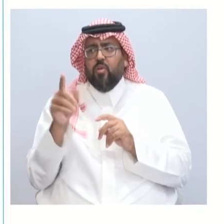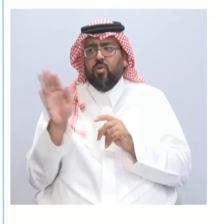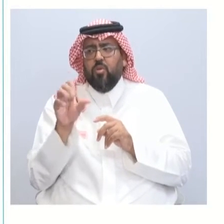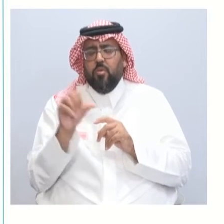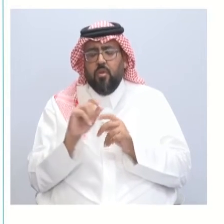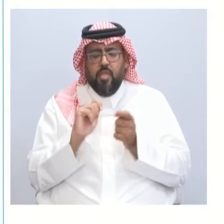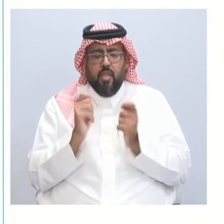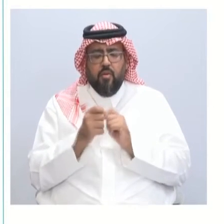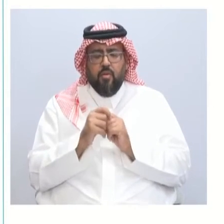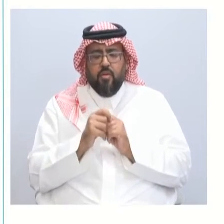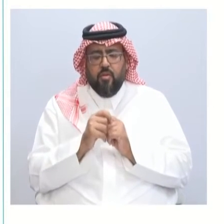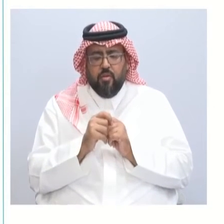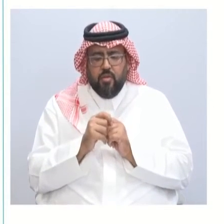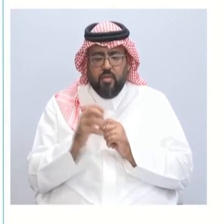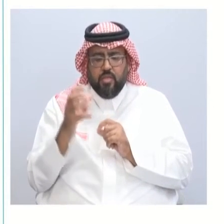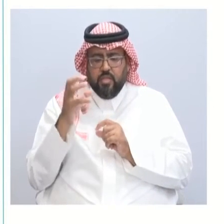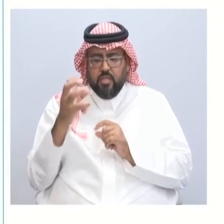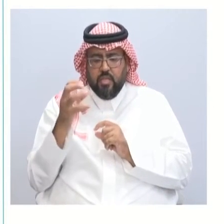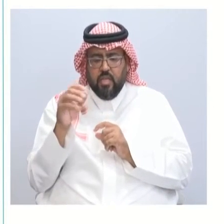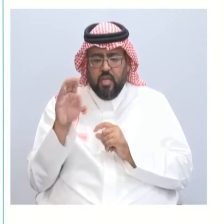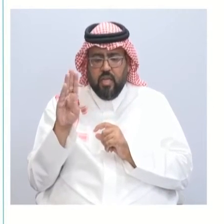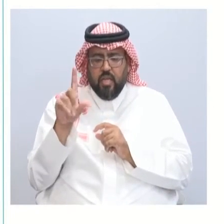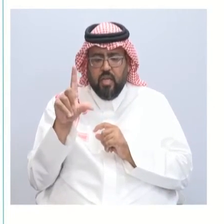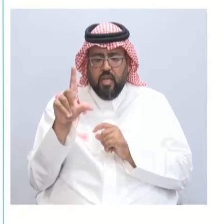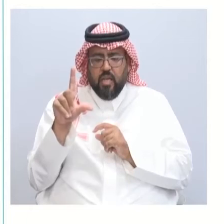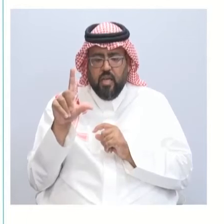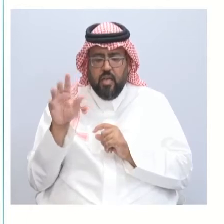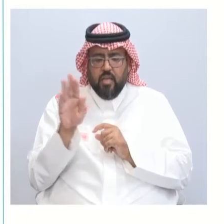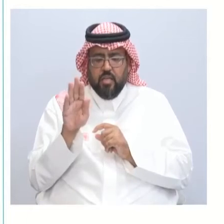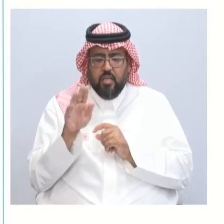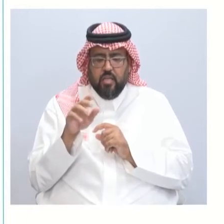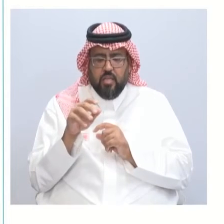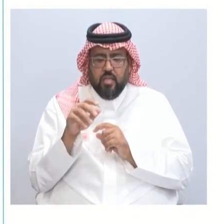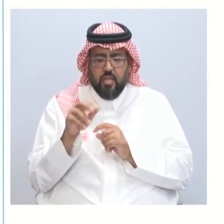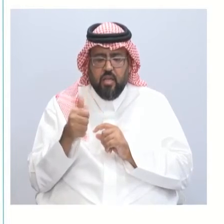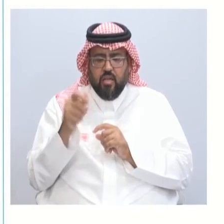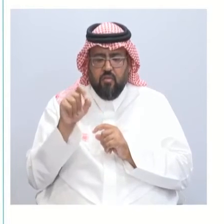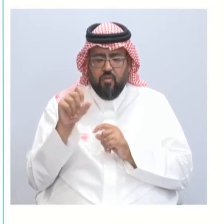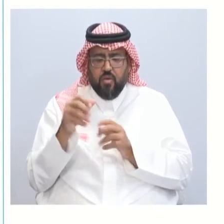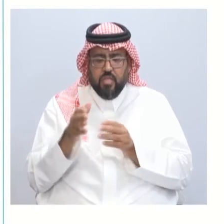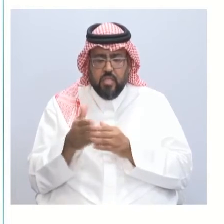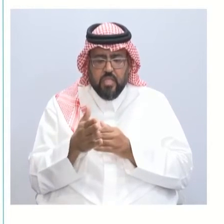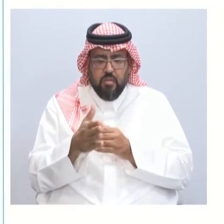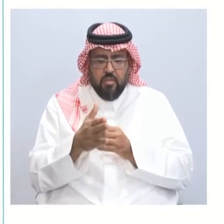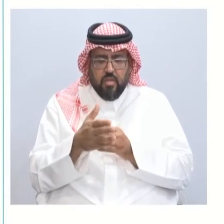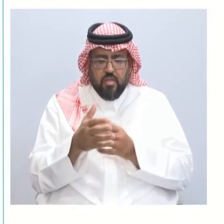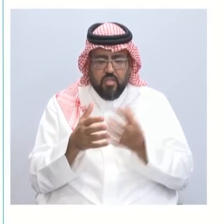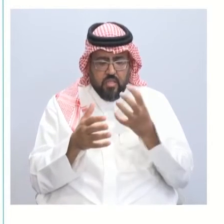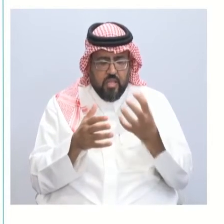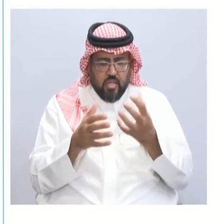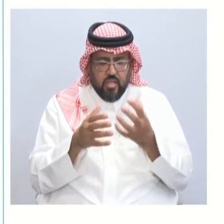او متحوله لدينا هنا صخر الكلس لدينا احفور سمكه على صخر